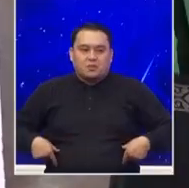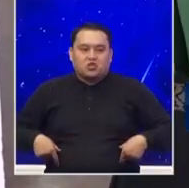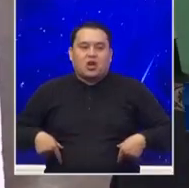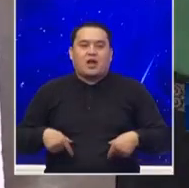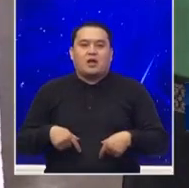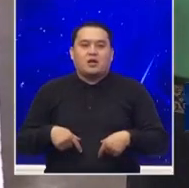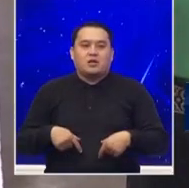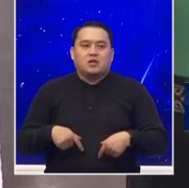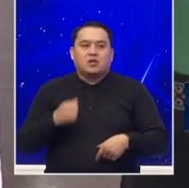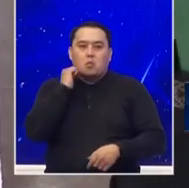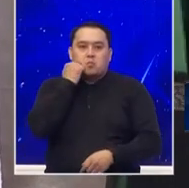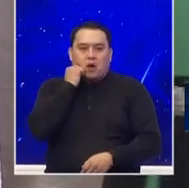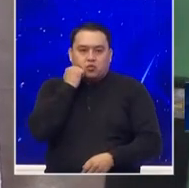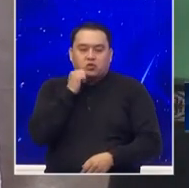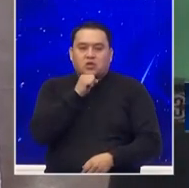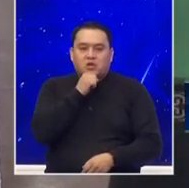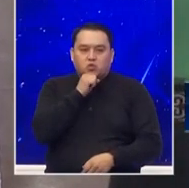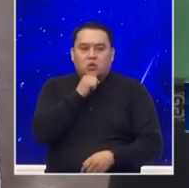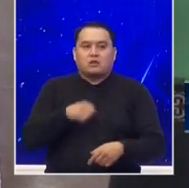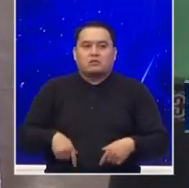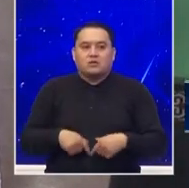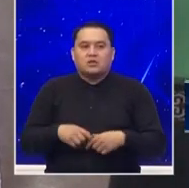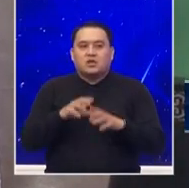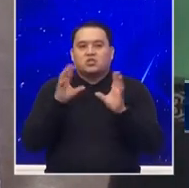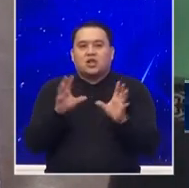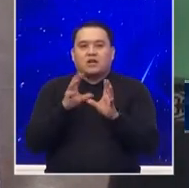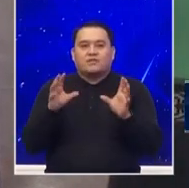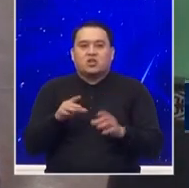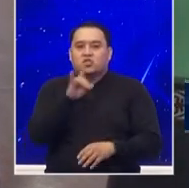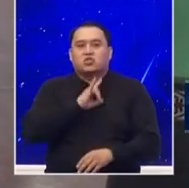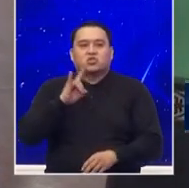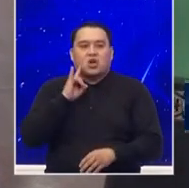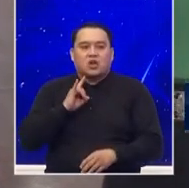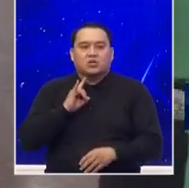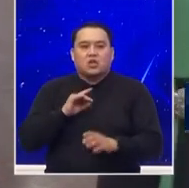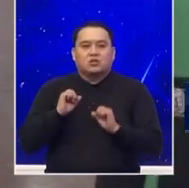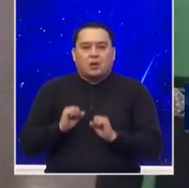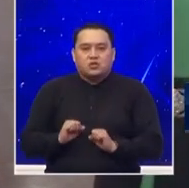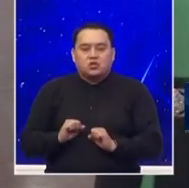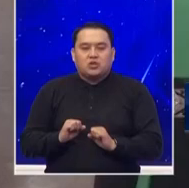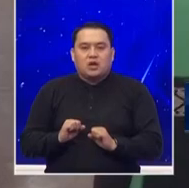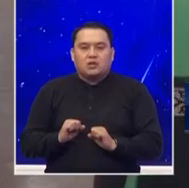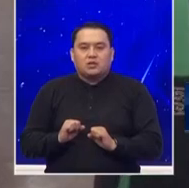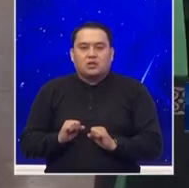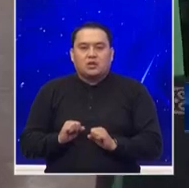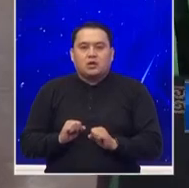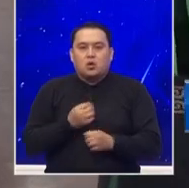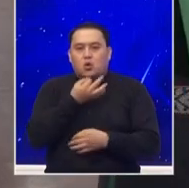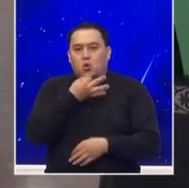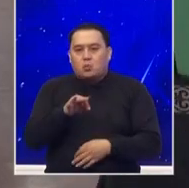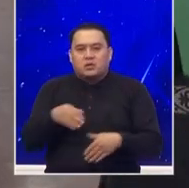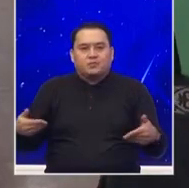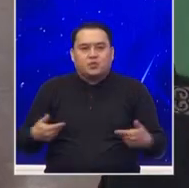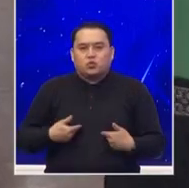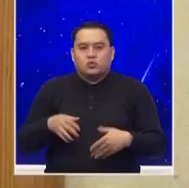еще от наших бабушек. Оно согревает поясницу женщины, это оберегает женщину от любых